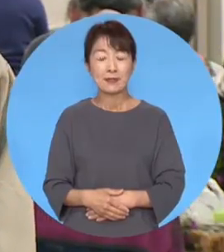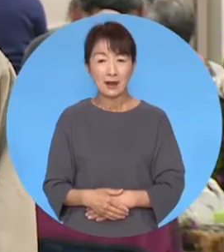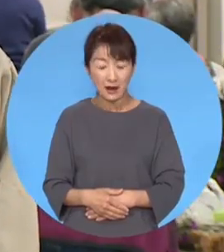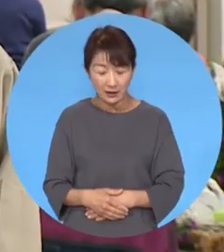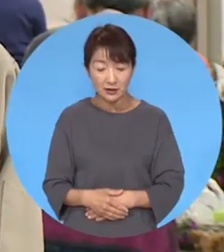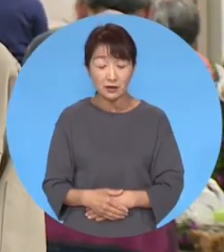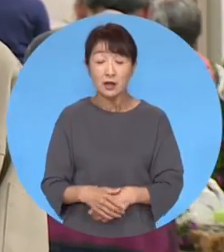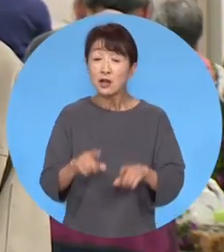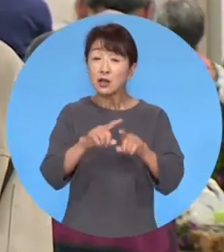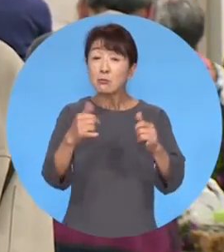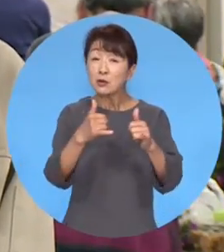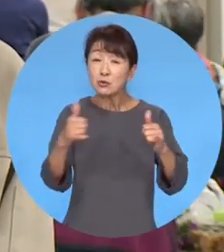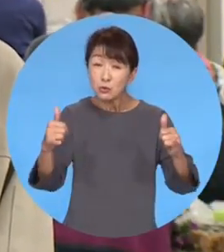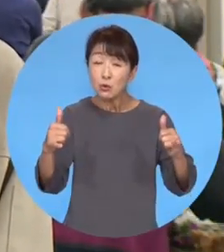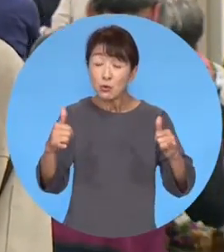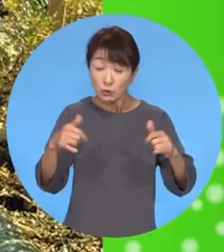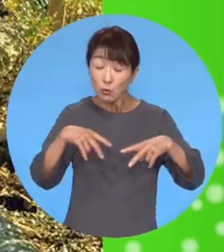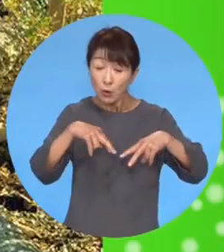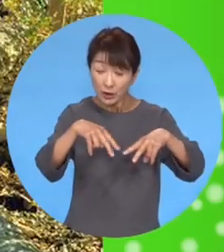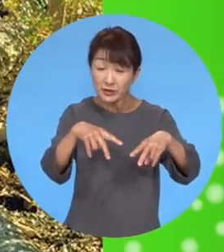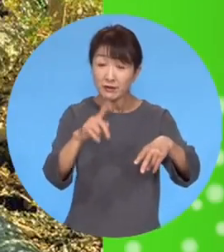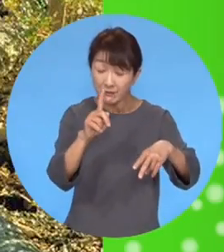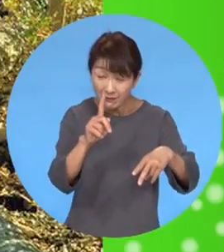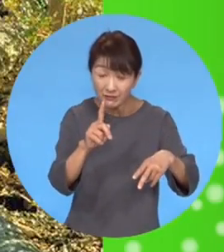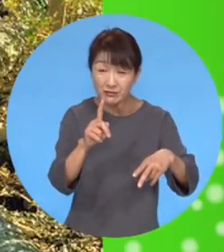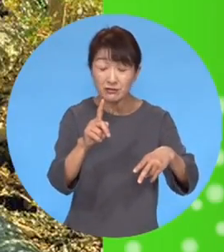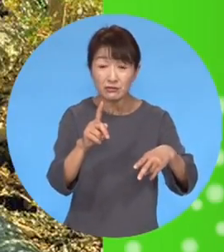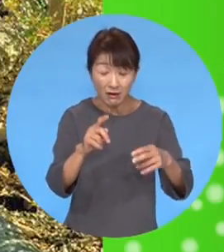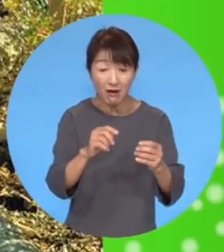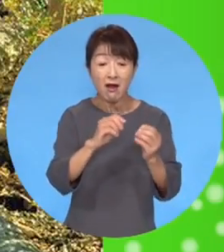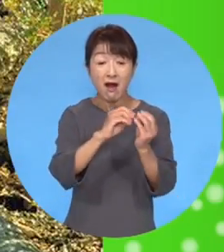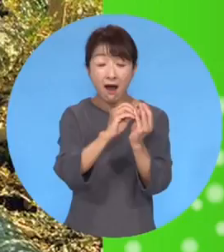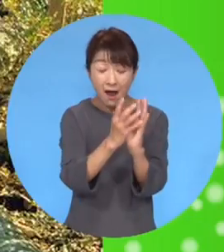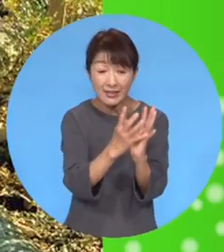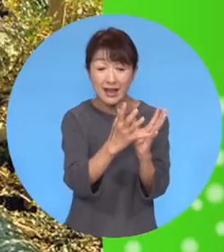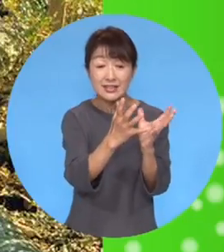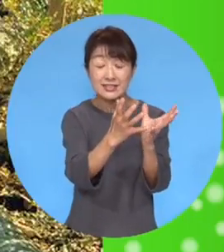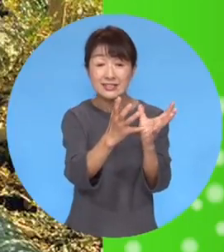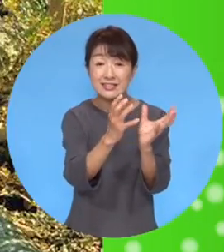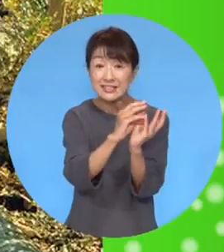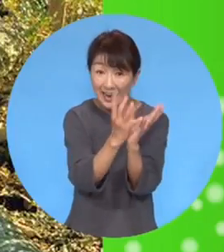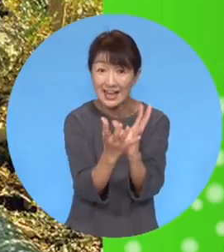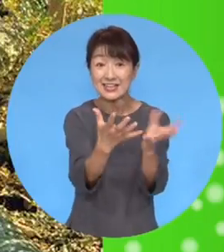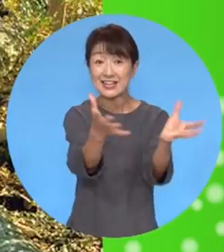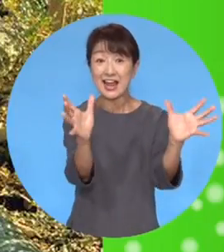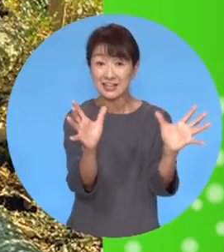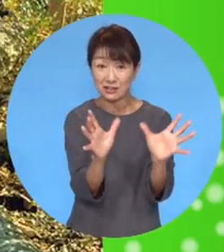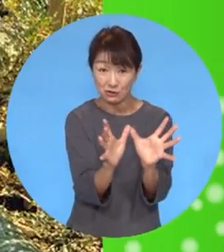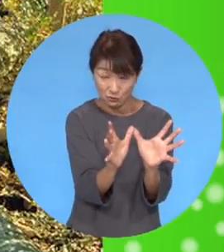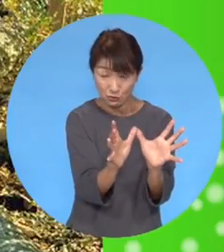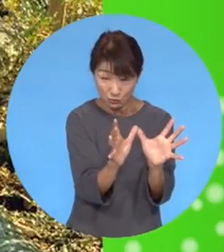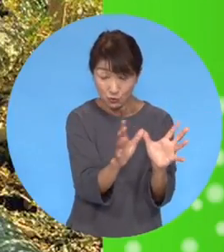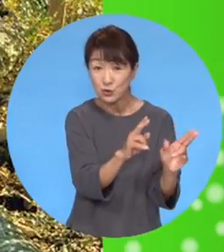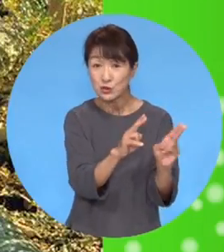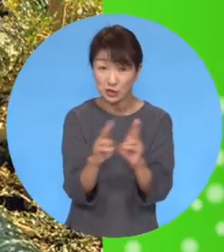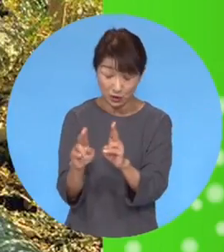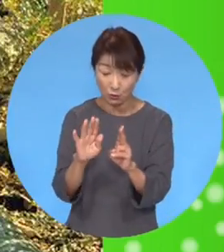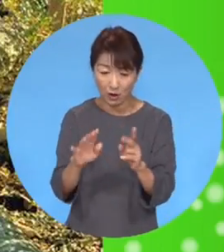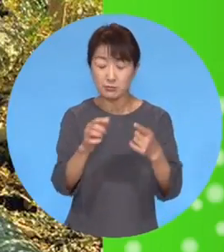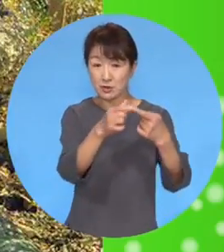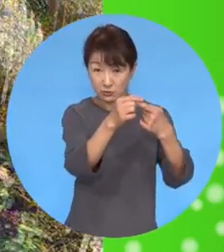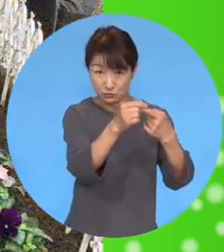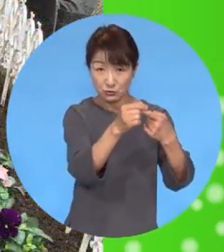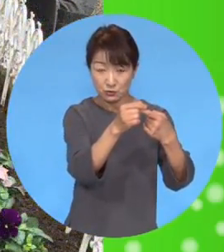花咲かせたいと言って公園の中の花壇をボランティアさんにお願いをしている制度があります。それ